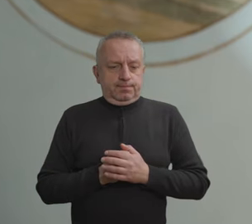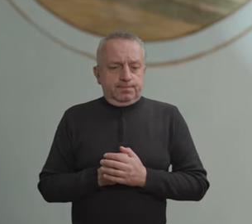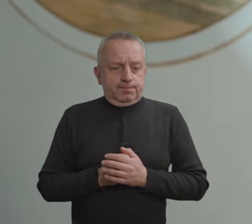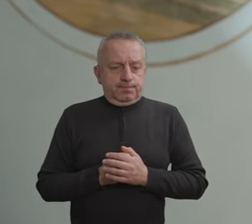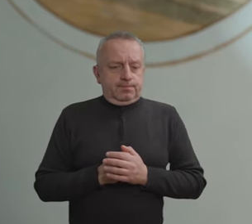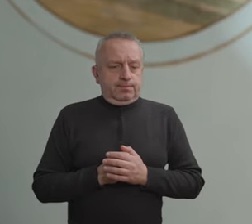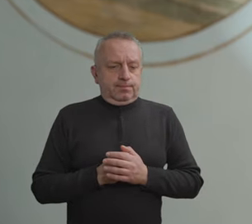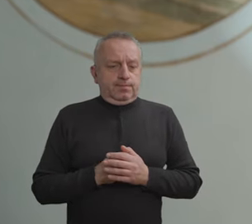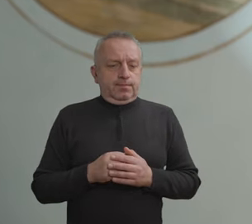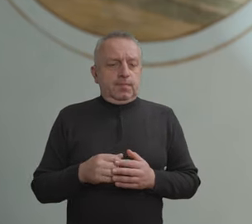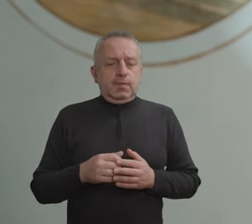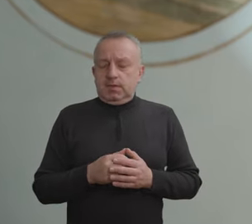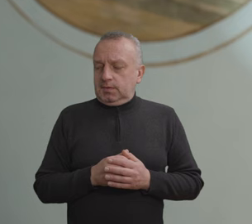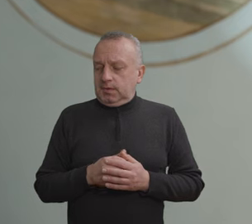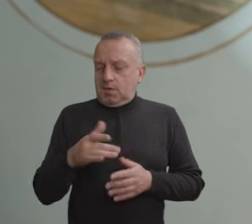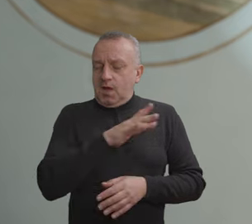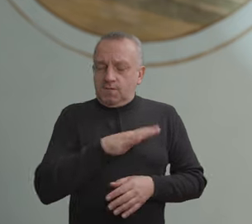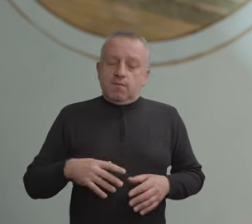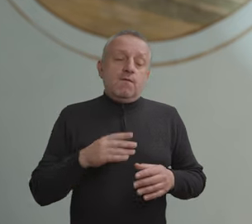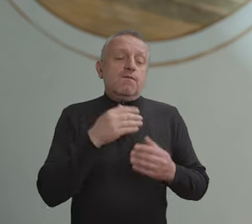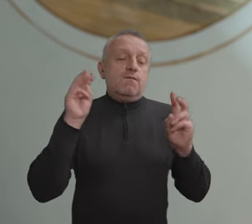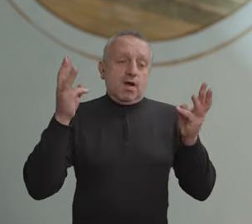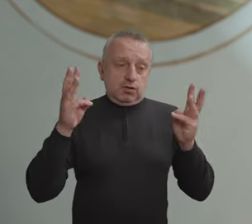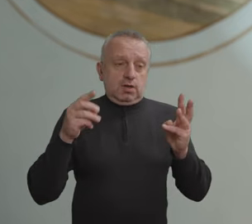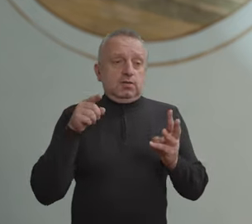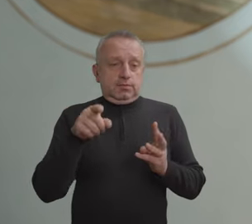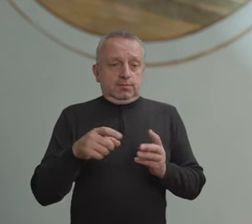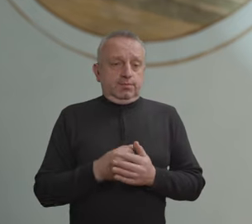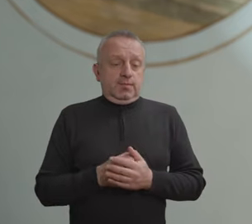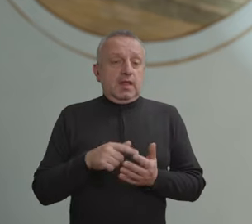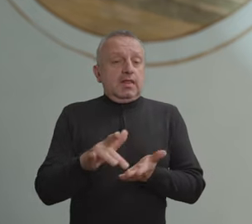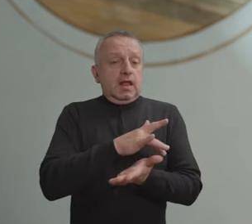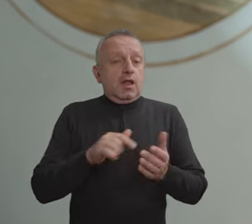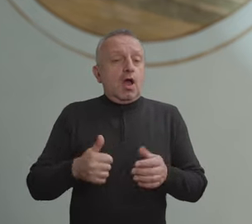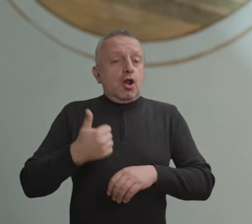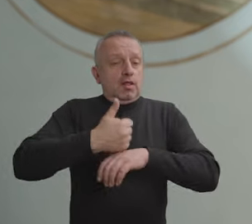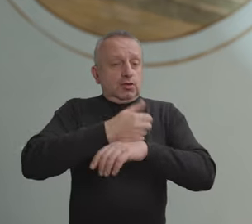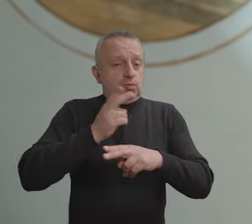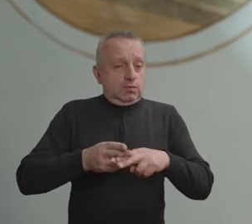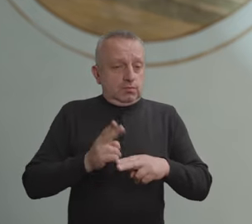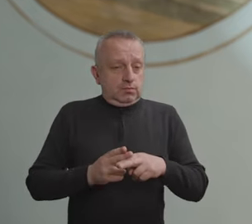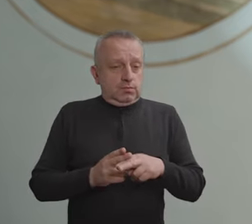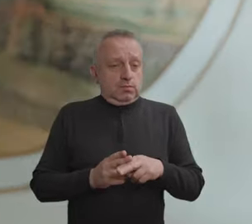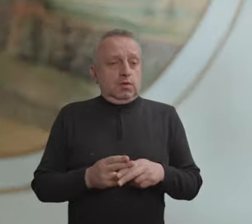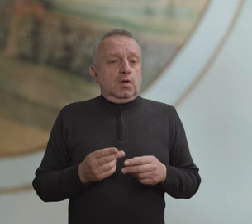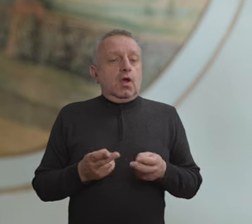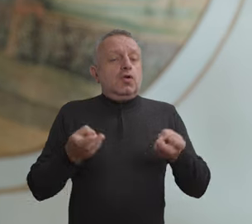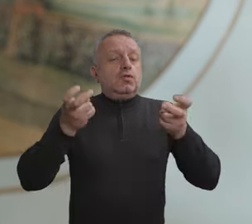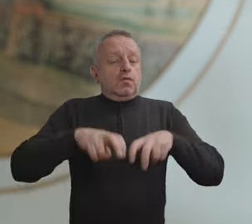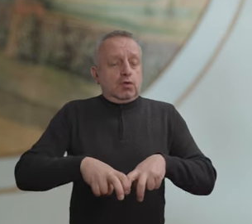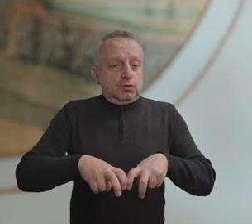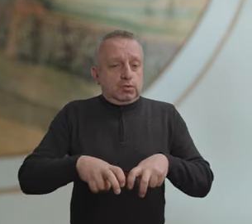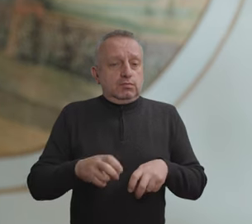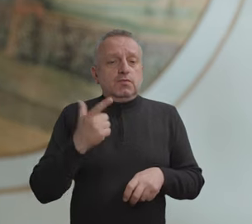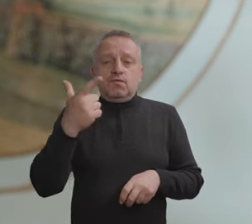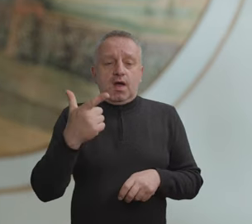Stolarnię, tartak, cegielnię przemysłową, która produkowała około 2 milionów cegieł rocznie. Ale to nie tylko